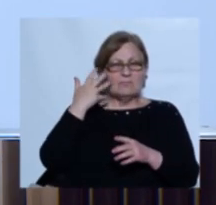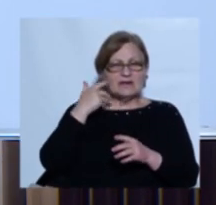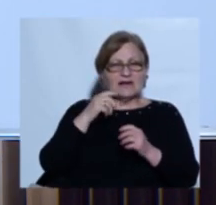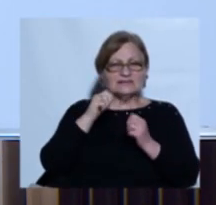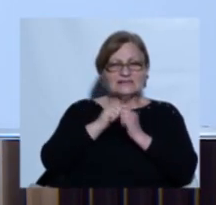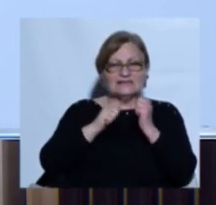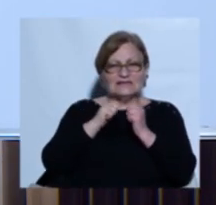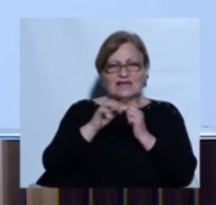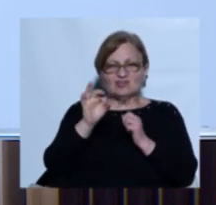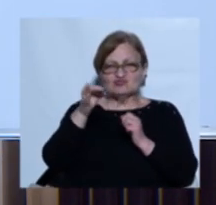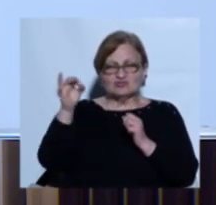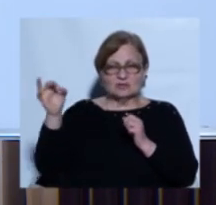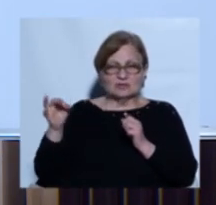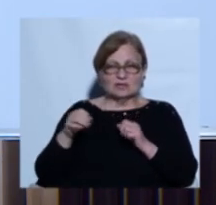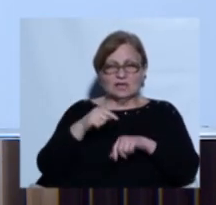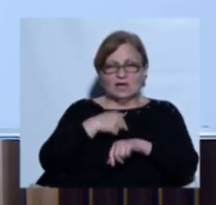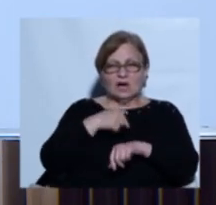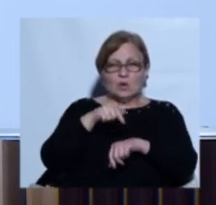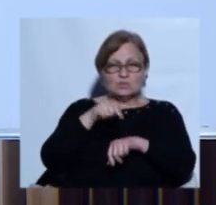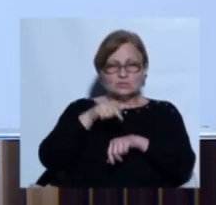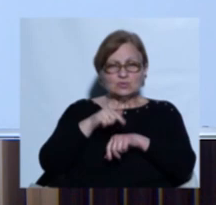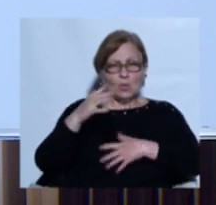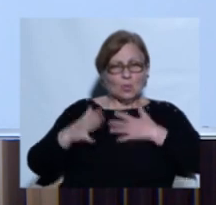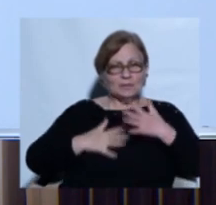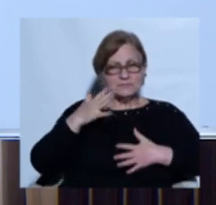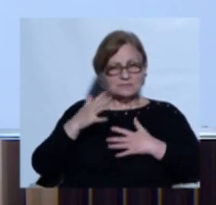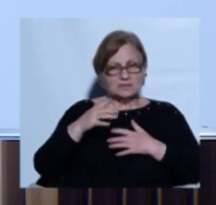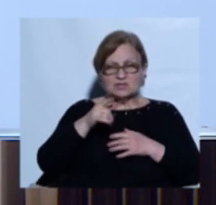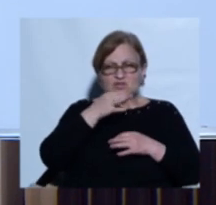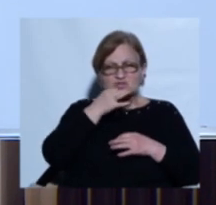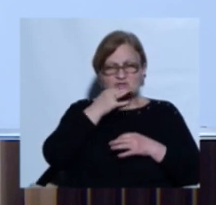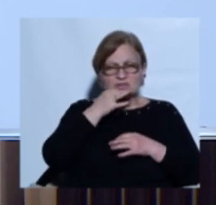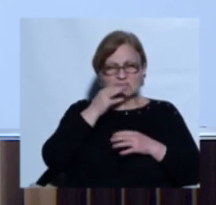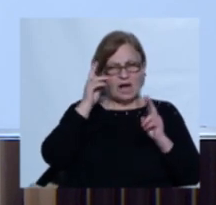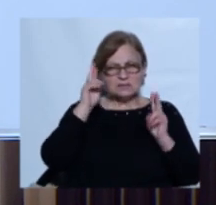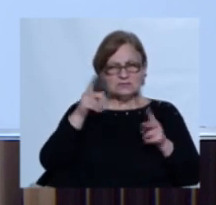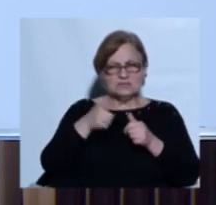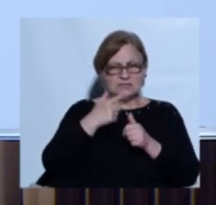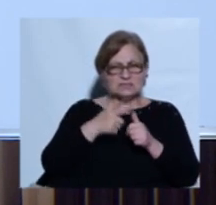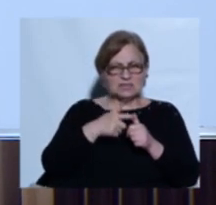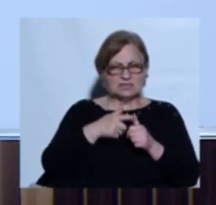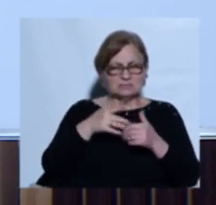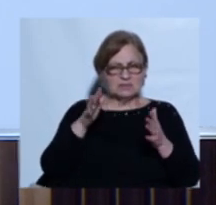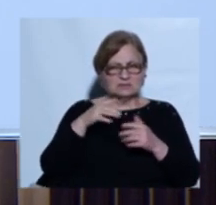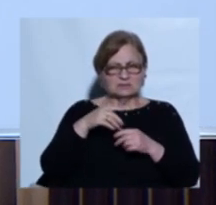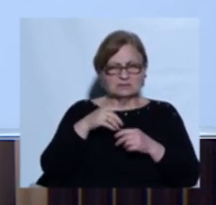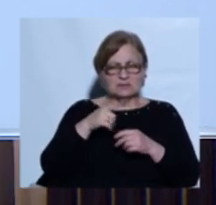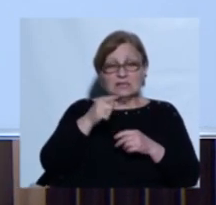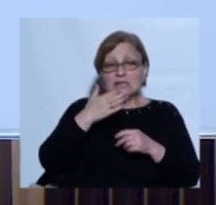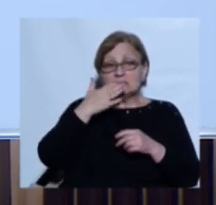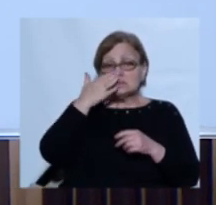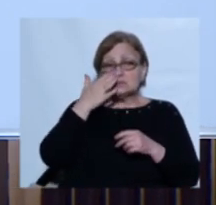კენჭები, გრძნობებსაც განცდებსაც ჯერ არ აქვს კონკრეტული სახელი. უფრო მეტიც, სუნით